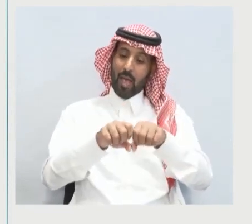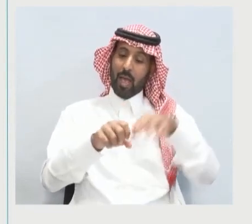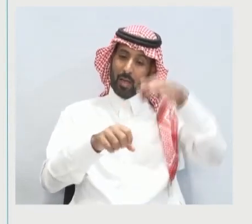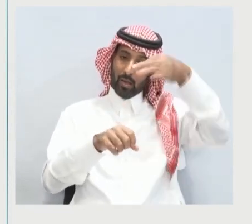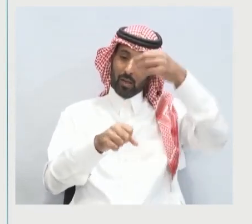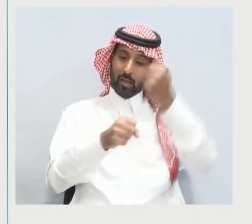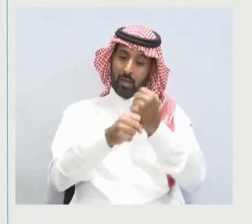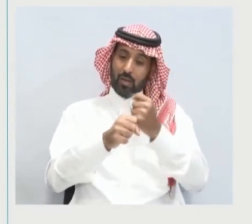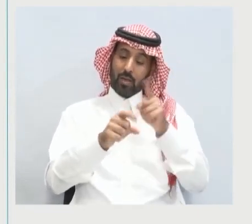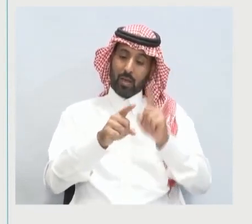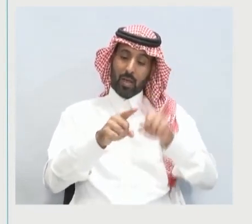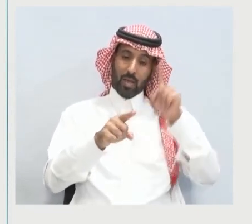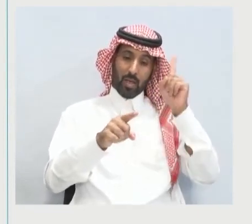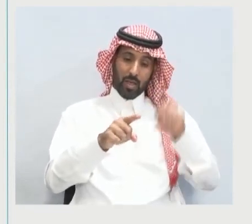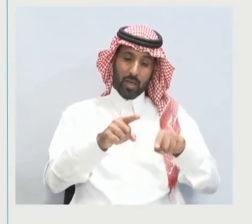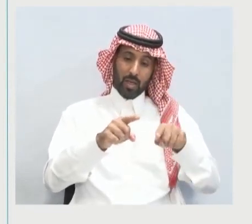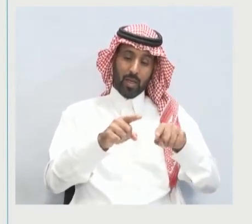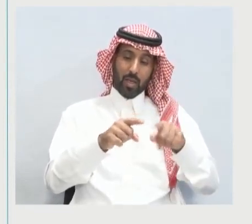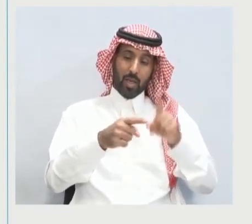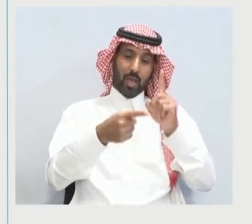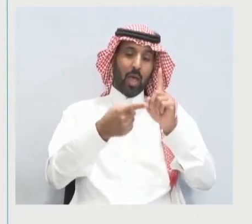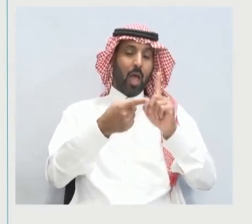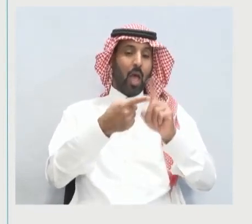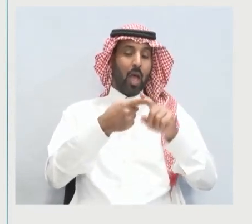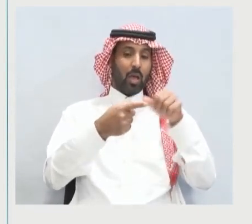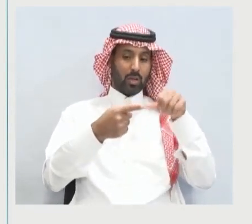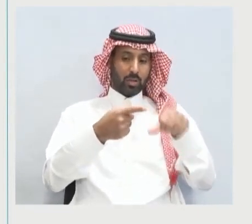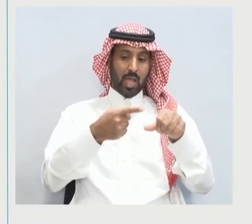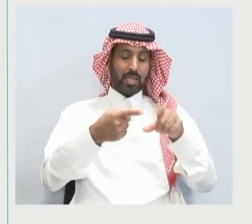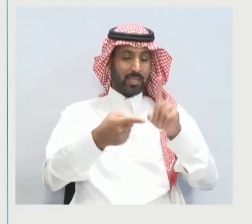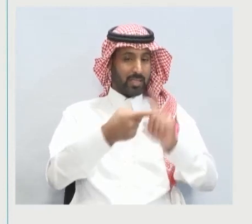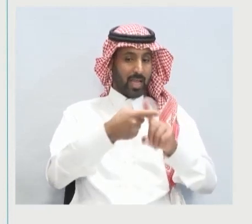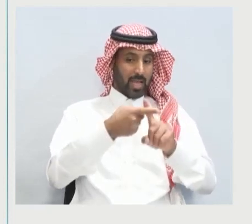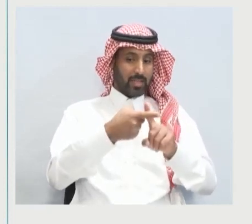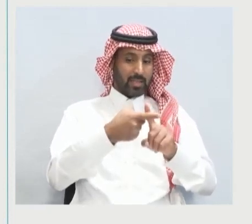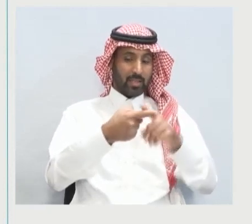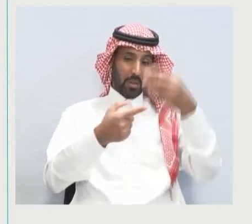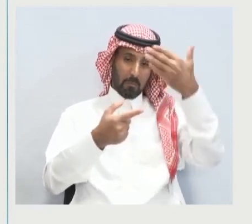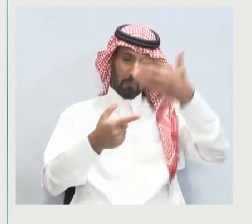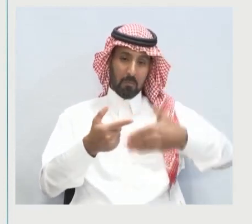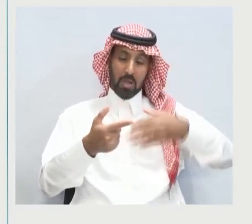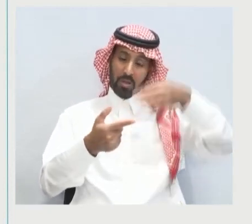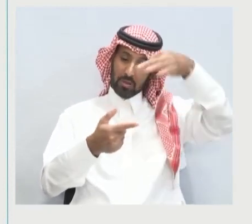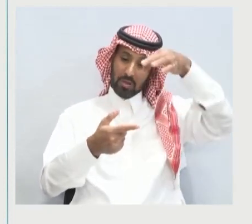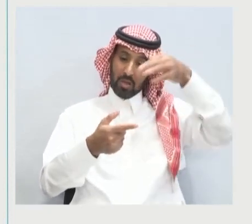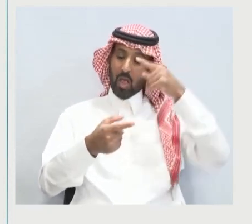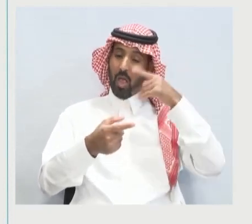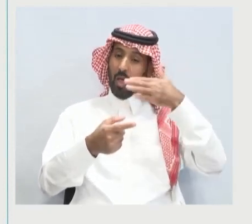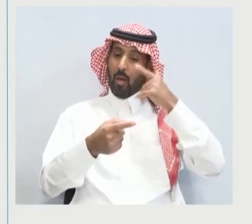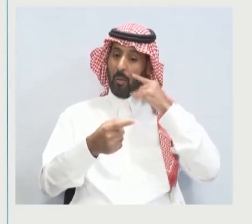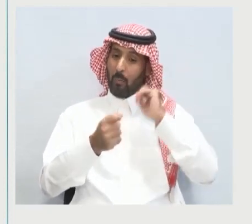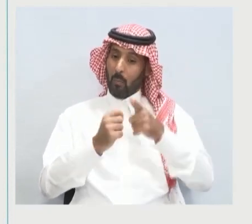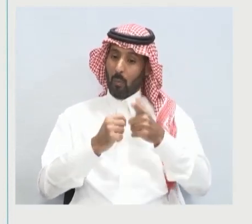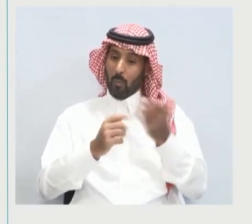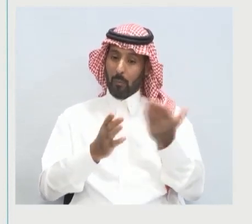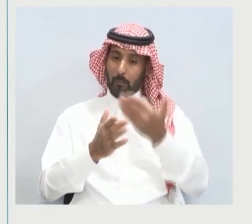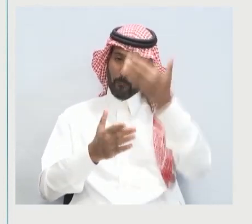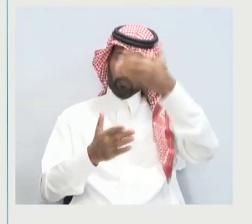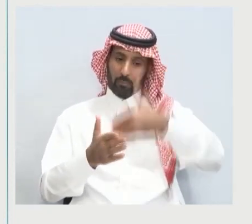بعد الضغط على الزائد علامه الزائد سيتم انشاء ورقه عمل بشكل مباشر